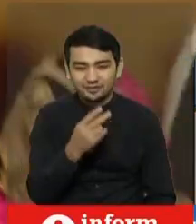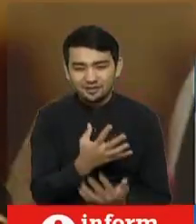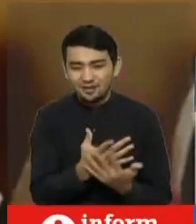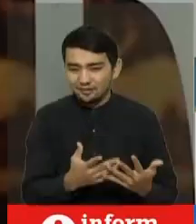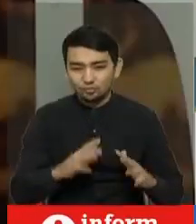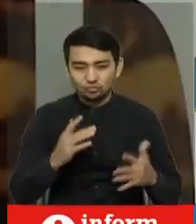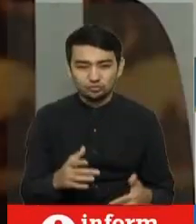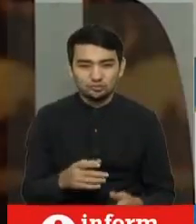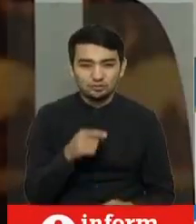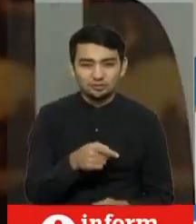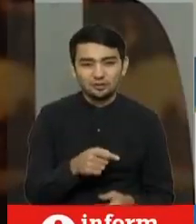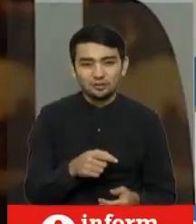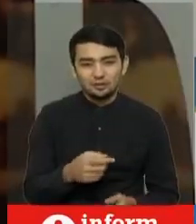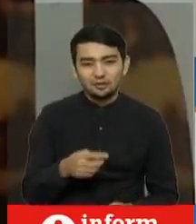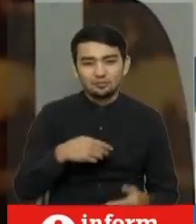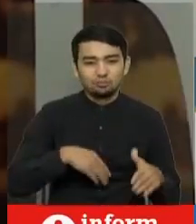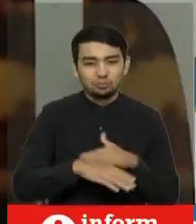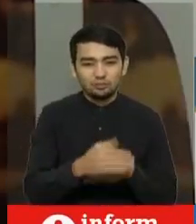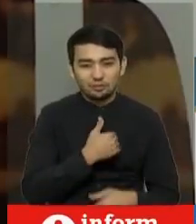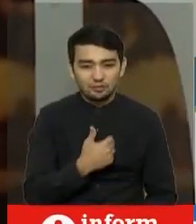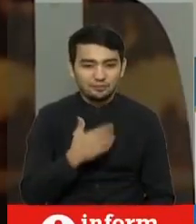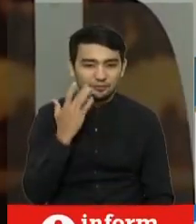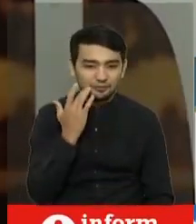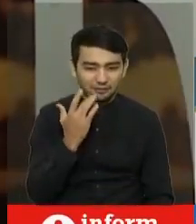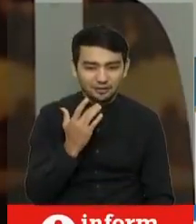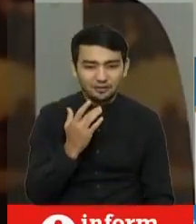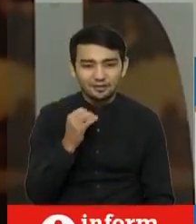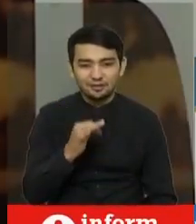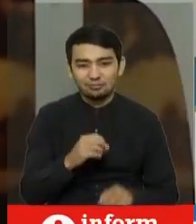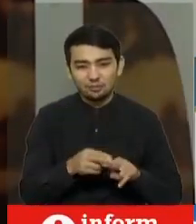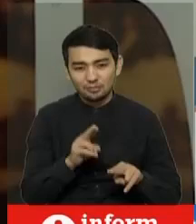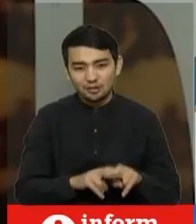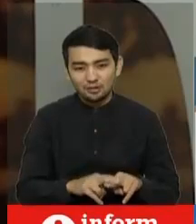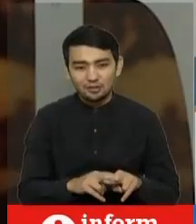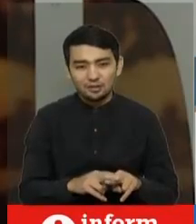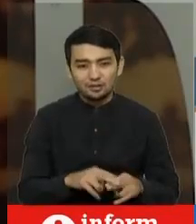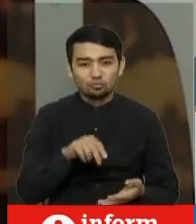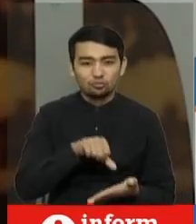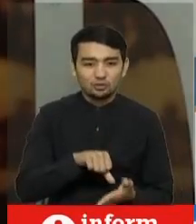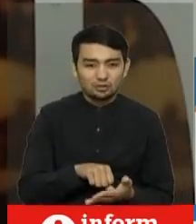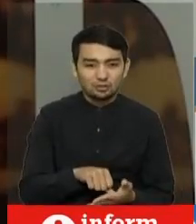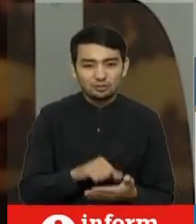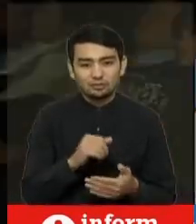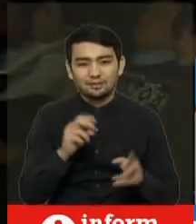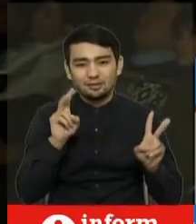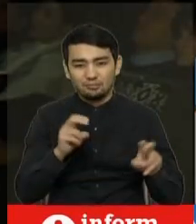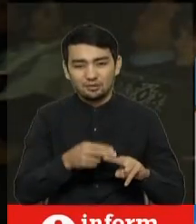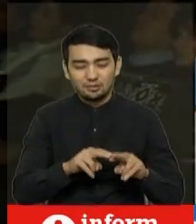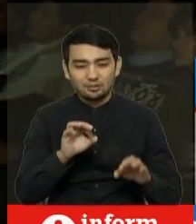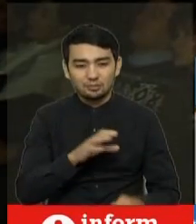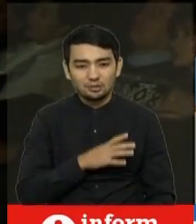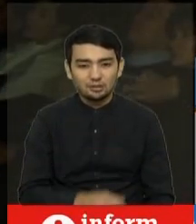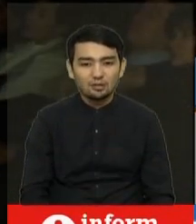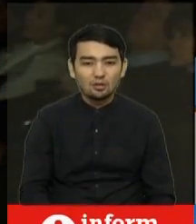енді бөлек шығу мәселесі, келіндер кеткісі келеді деп тұрады ғой. Соған қатысты тақырыпты көтердік. Сонымен